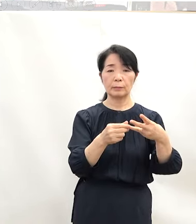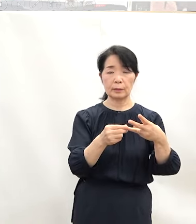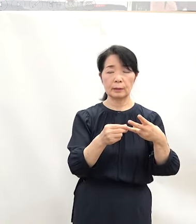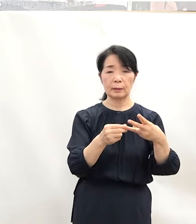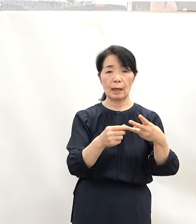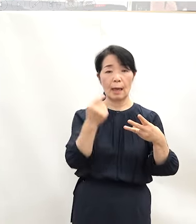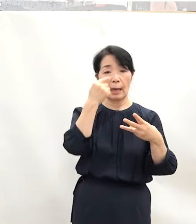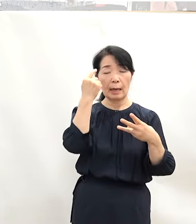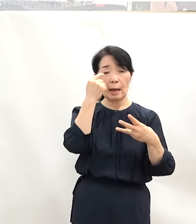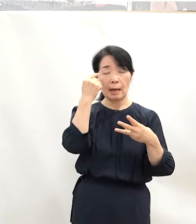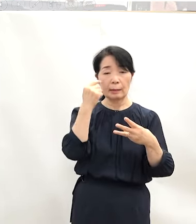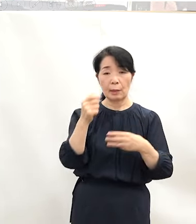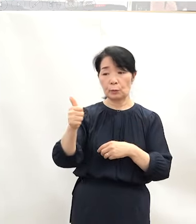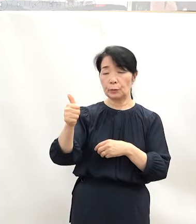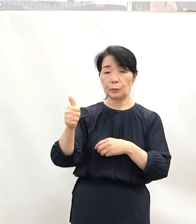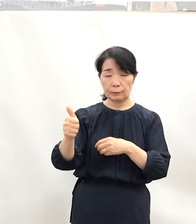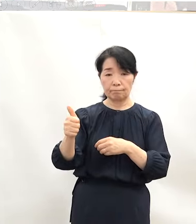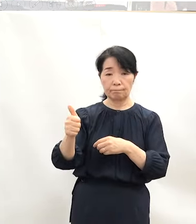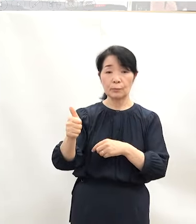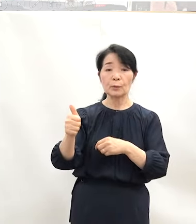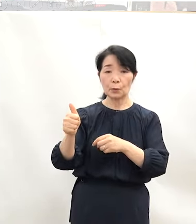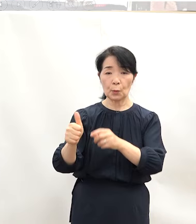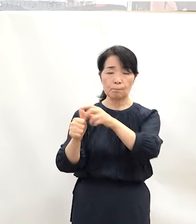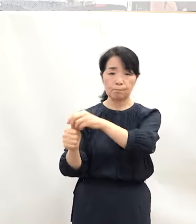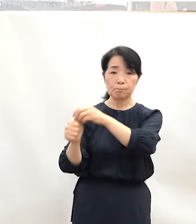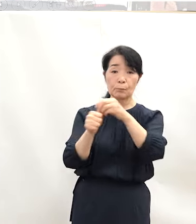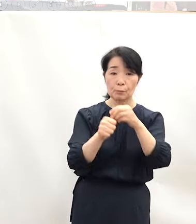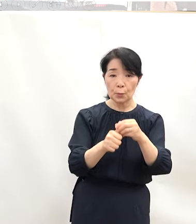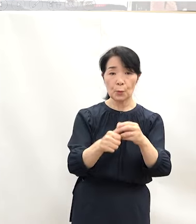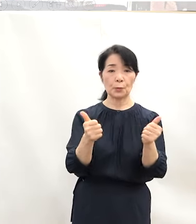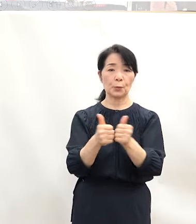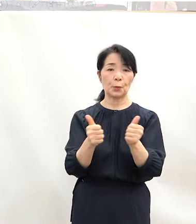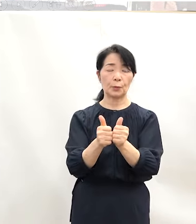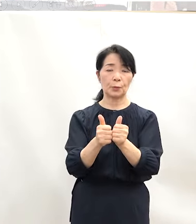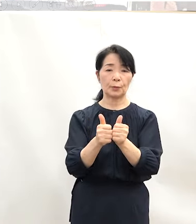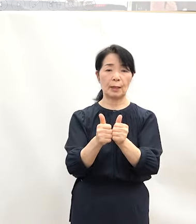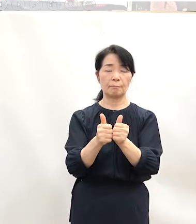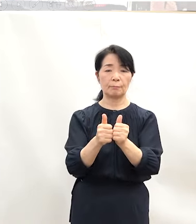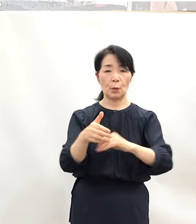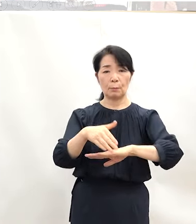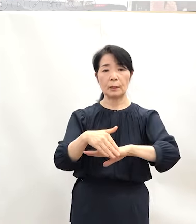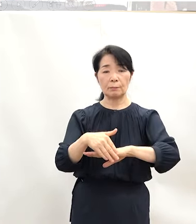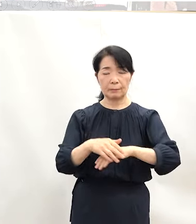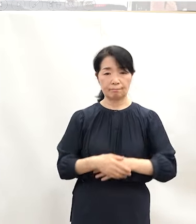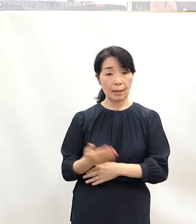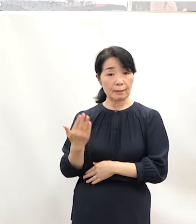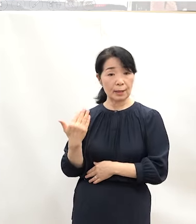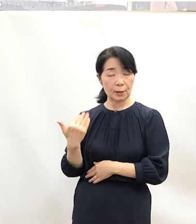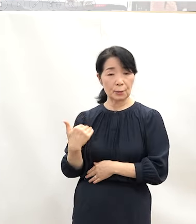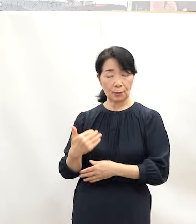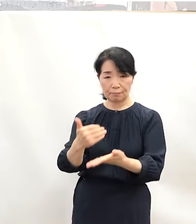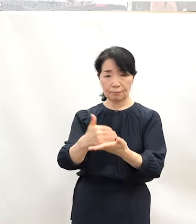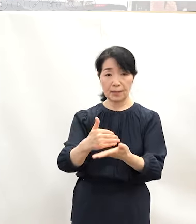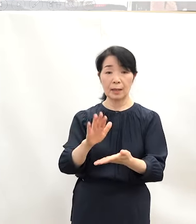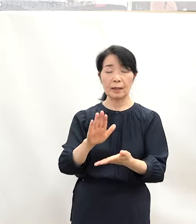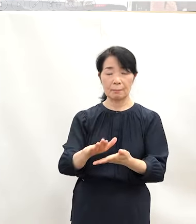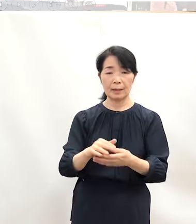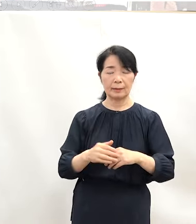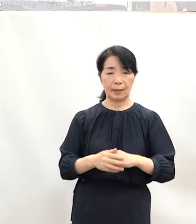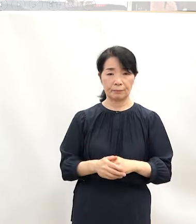の、はい、相談窓口についてなんですけど、先ほども少しご説明がありましたが、ステップ